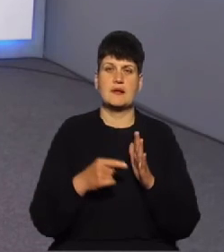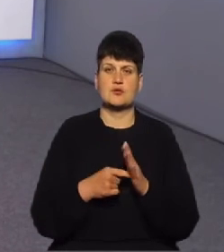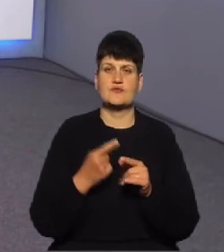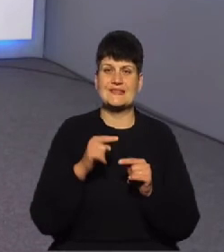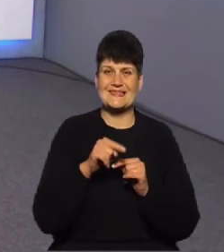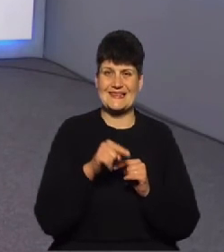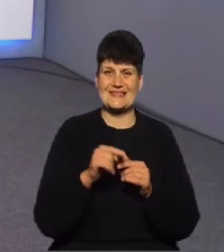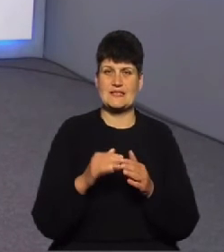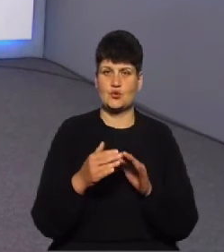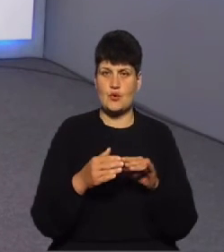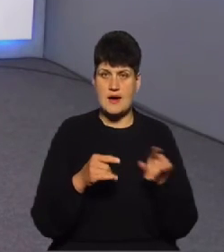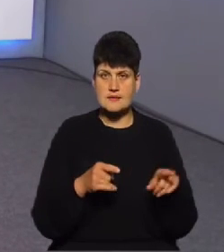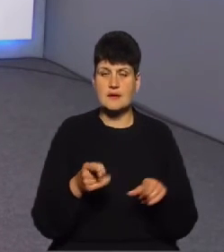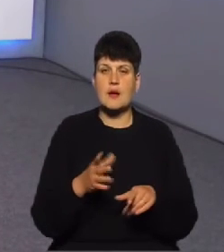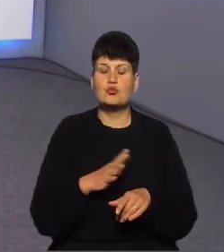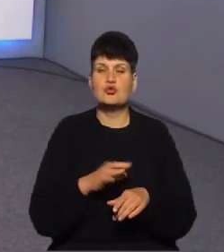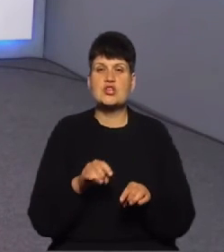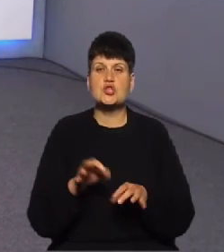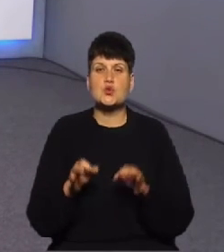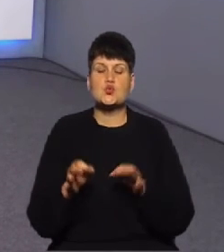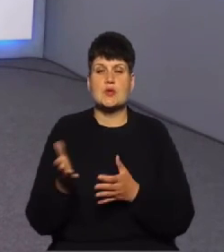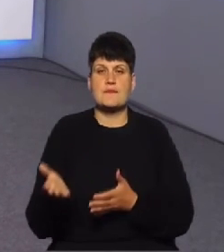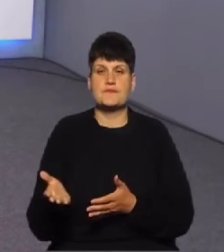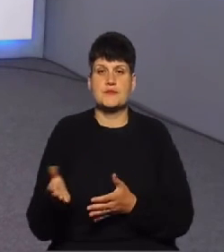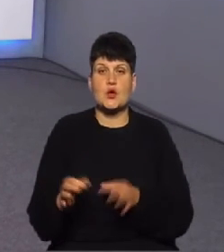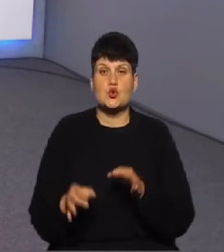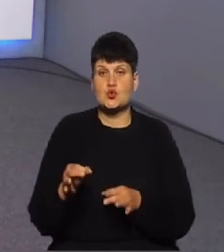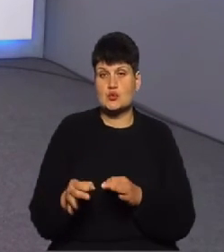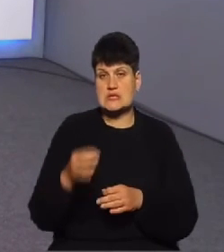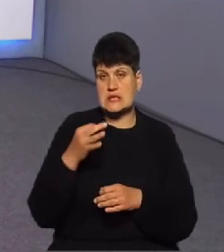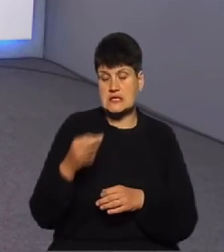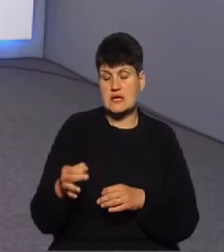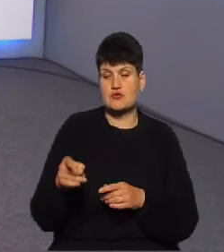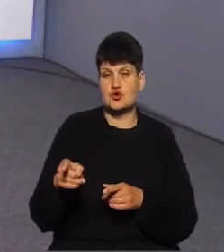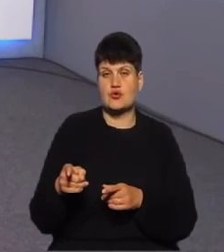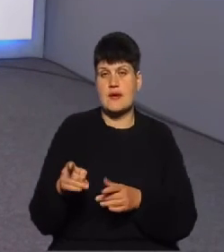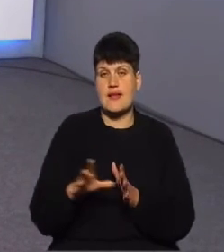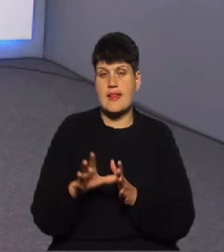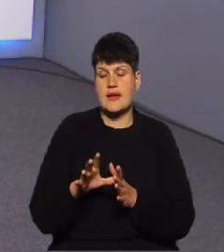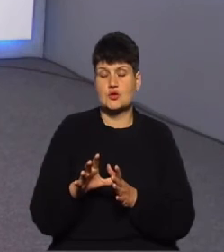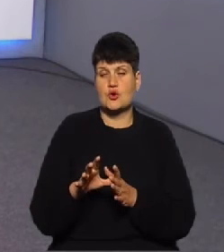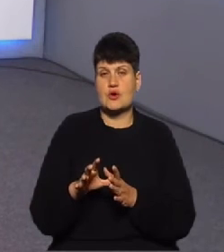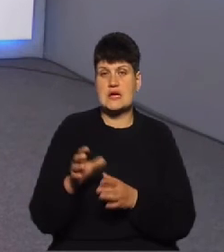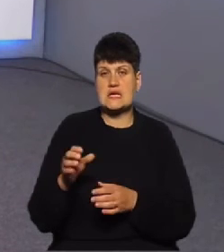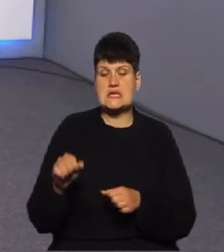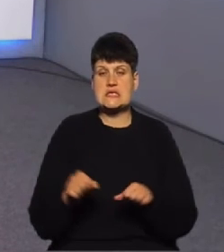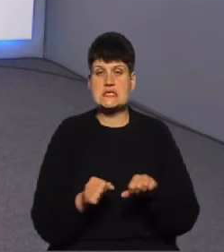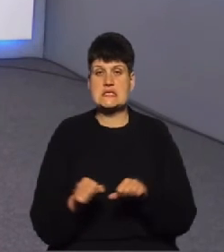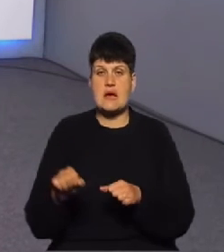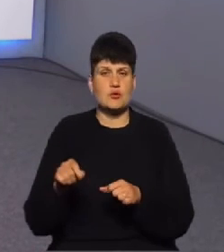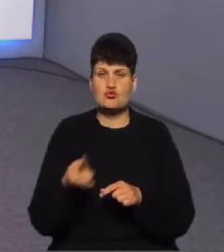знову ж таки, яке було рішення суда? Якщо це суд визнав кермувальник електросамоката за порушення... Тут жінка не зверталася в